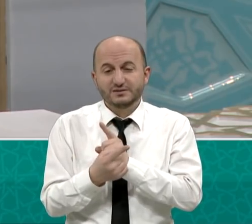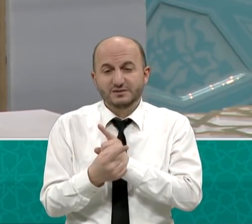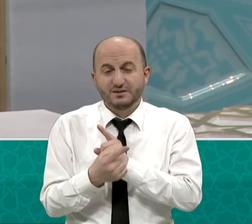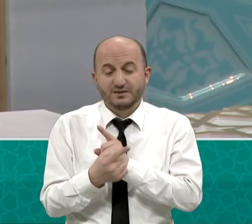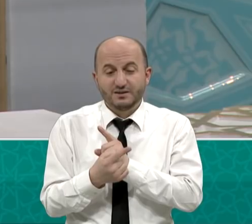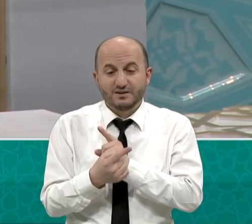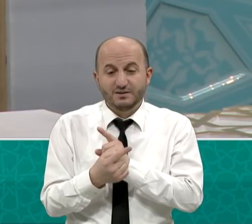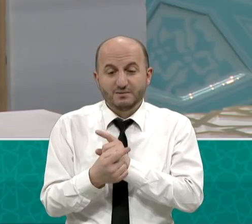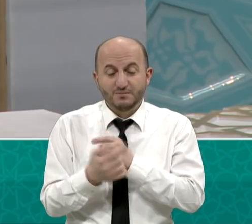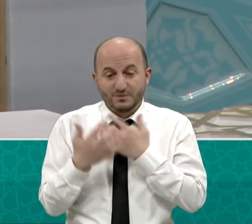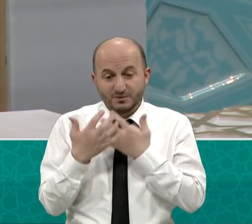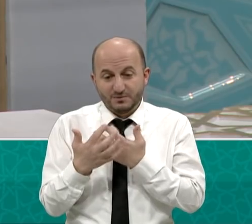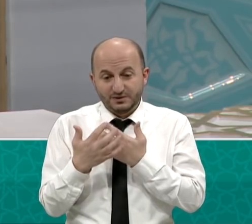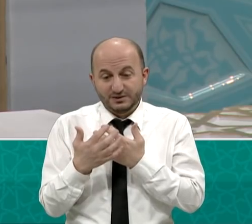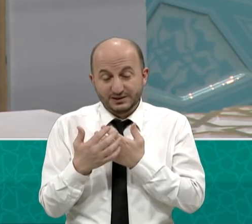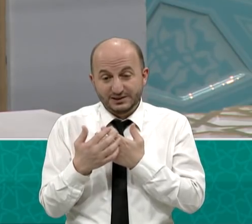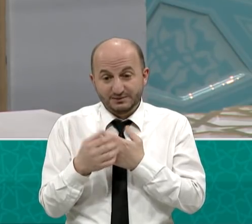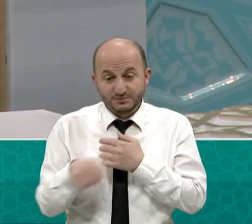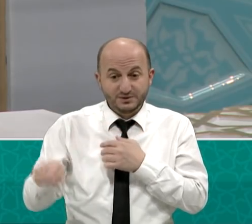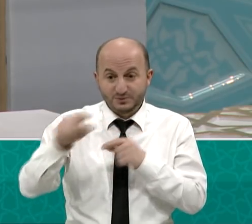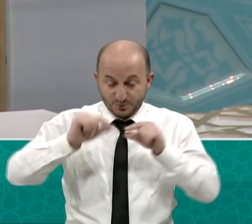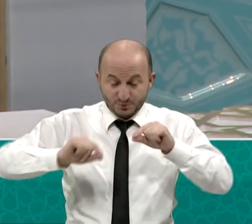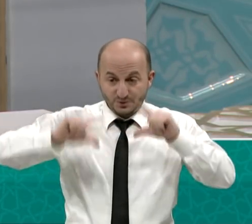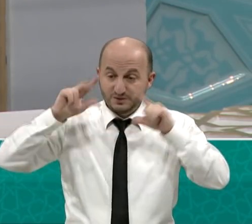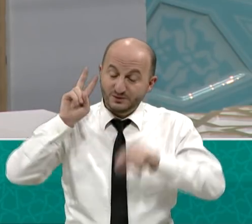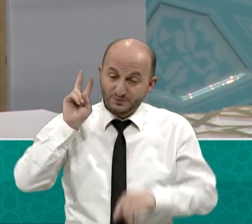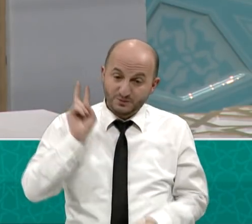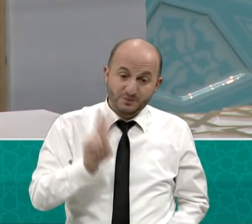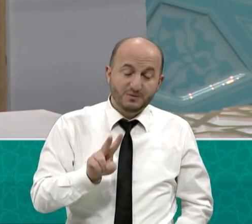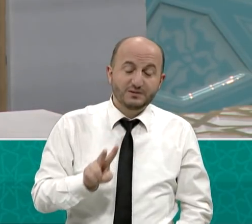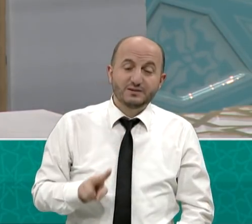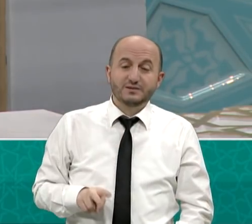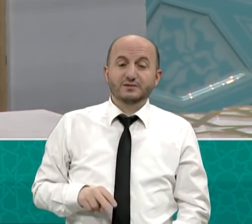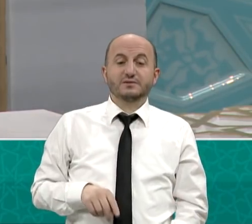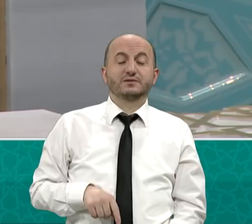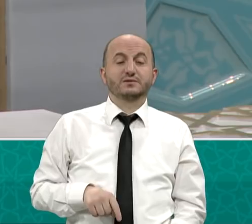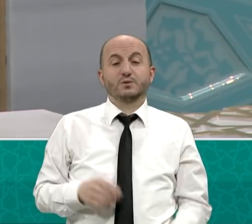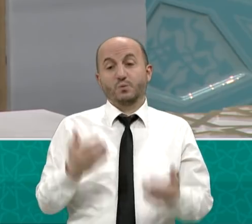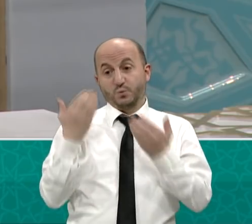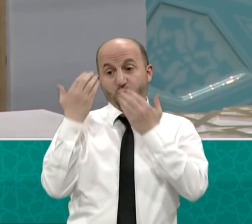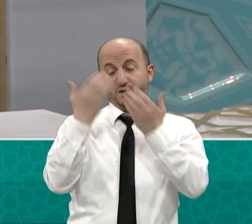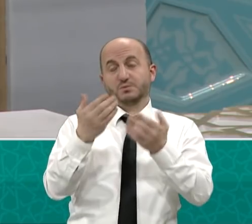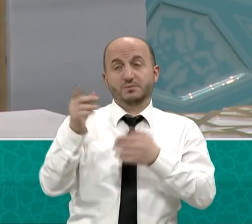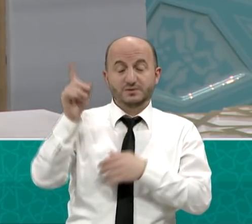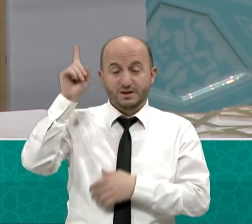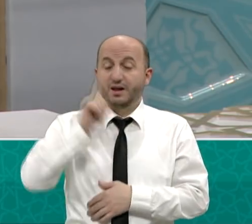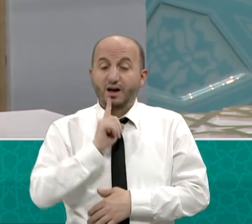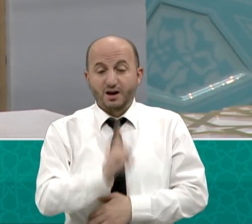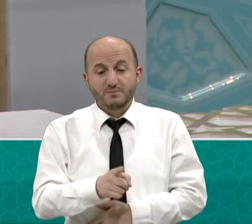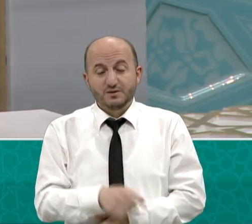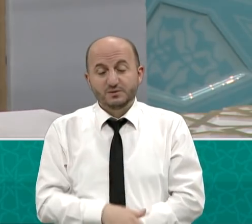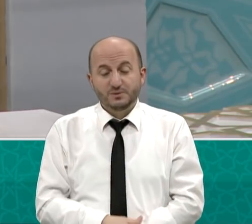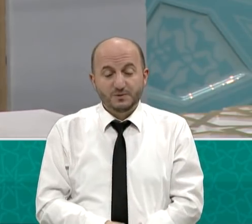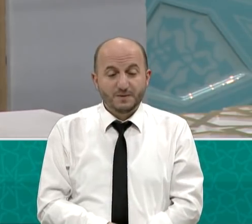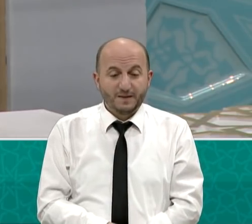muamele edin diyerek bu manada bizi uyardığını görmekteyiz ve şöyle dua etmemizi Mevla bize emrediyor.